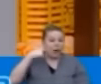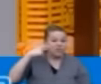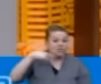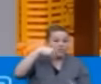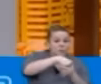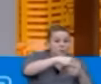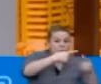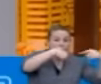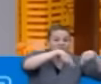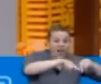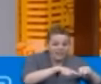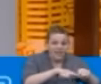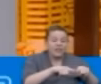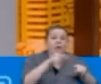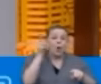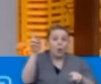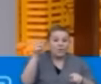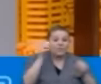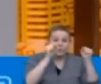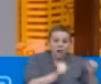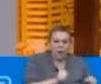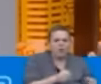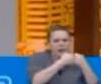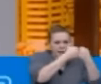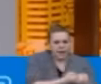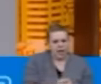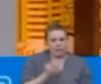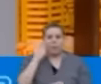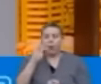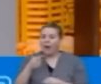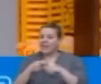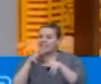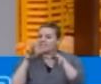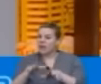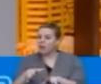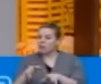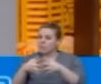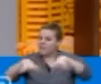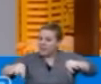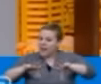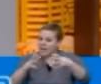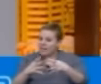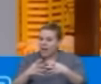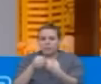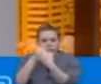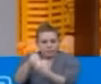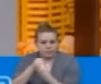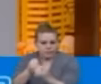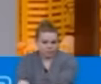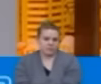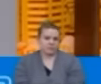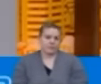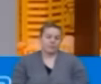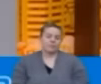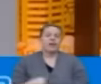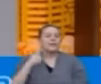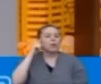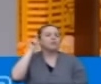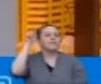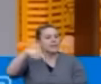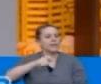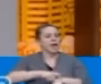וביטחון, תילחם בה. אתה רואה גזענות שהיא מפלגת את העם, תשמיע את קולך מולה. ואני חושב שהגיע